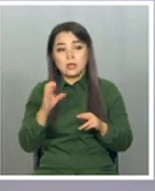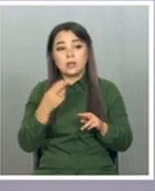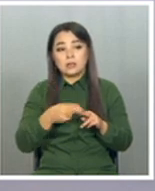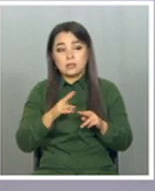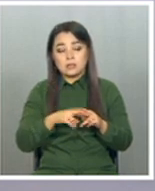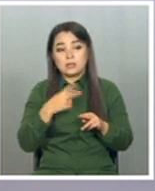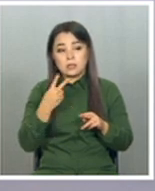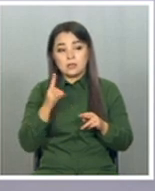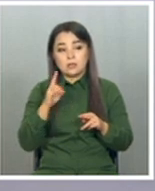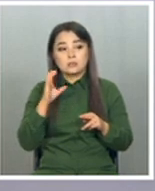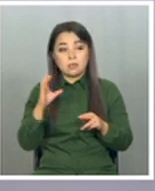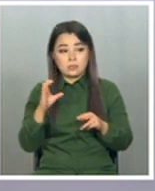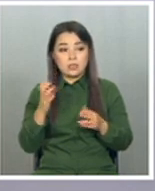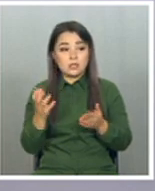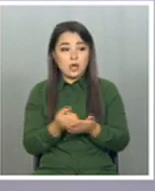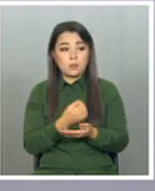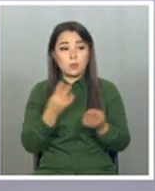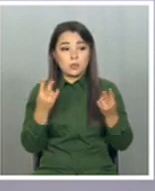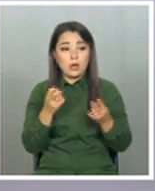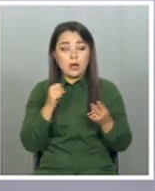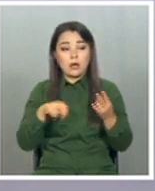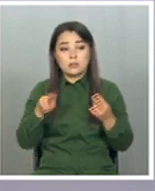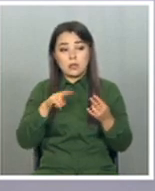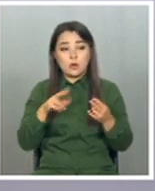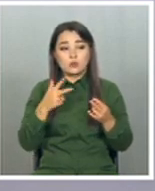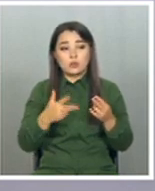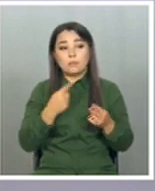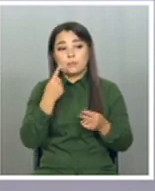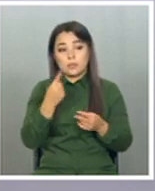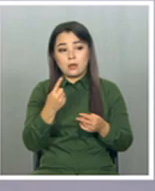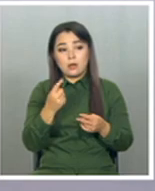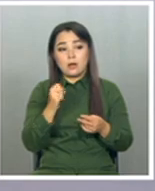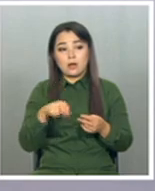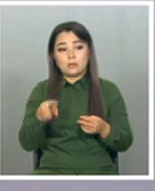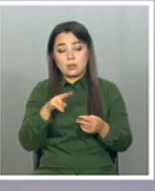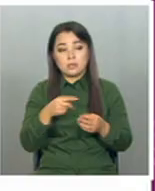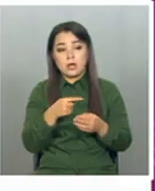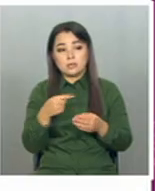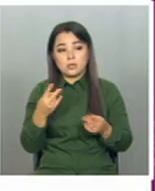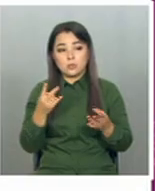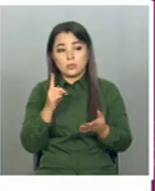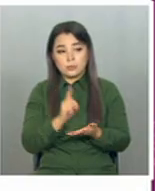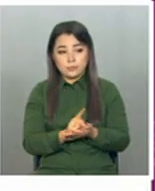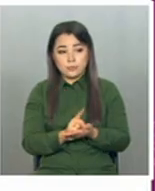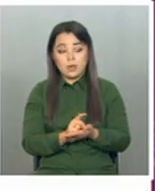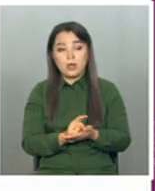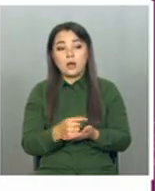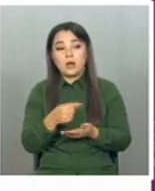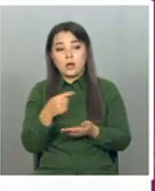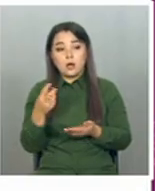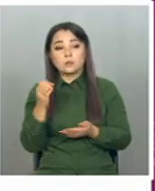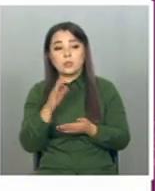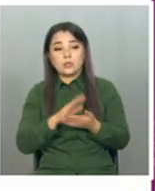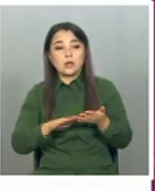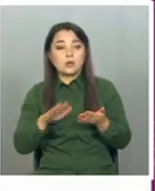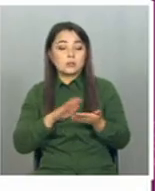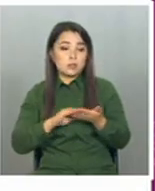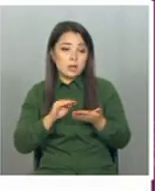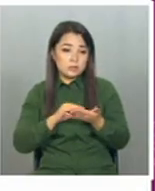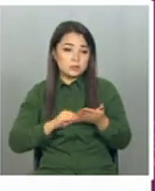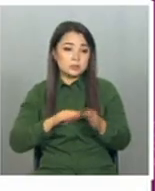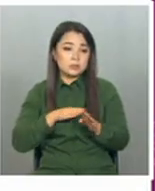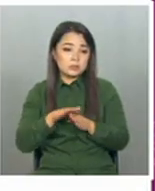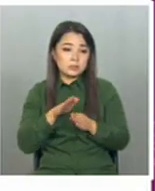үшін, мынау АД-дан 3-тен 1 АД-ны азайтамыз. Азайтуды әрі қарай орындасақ, біз